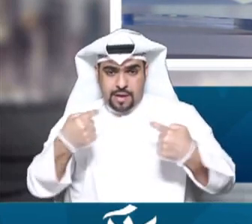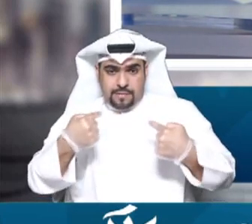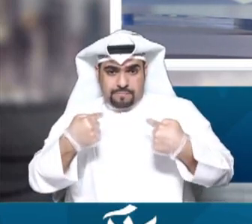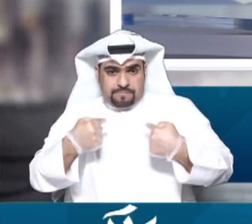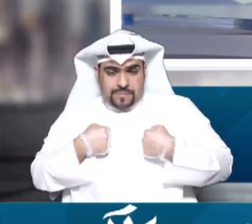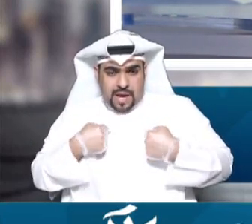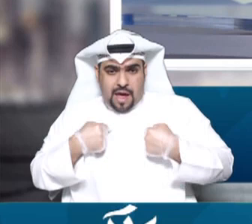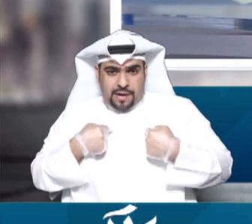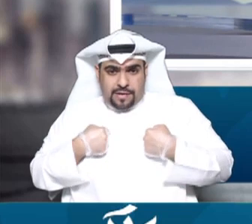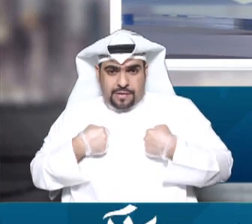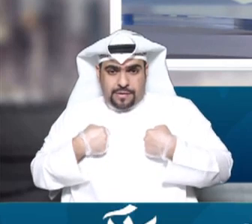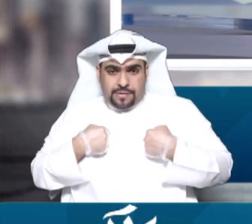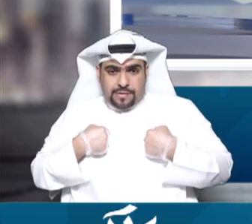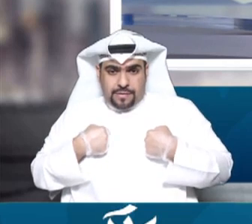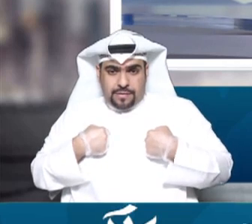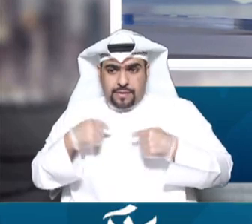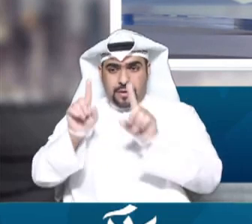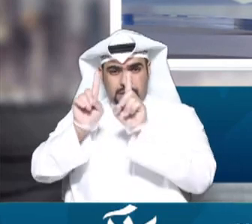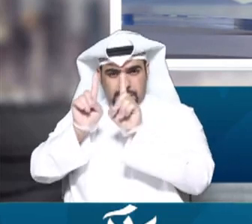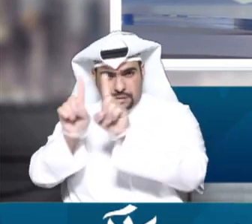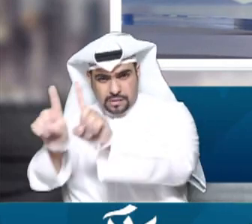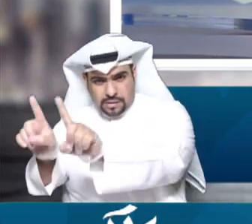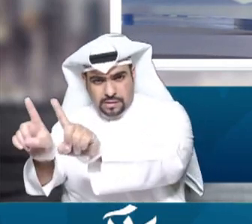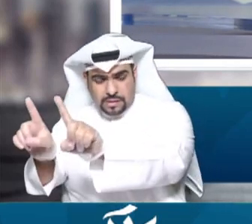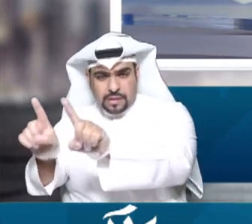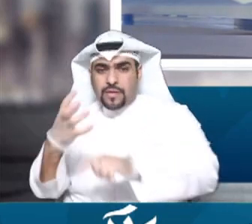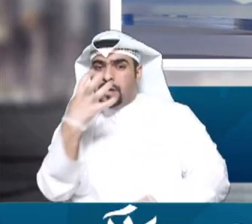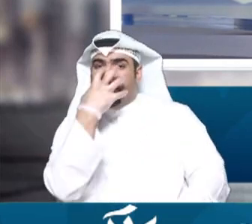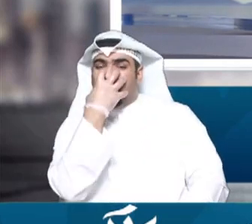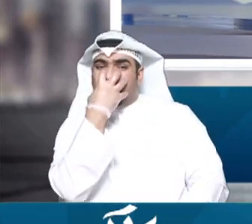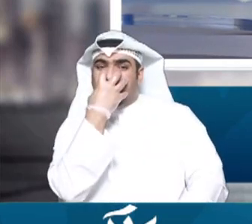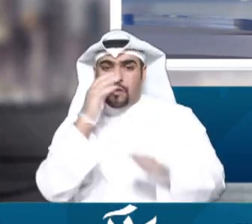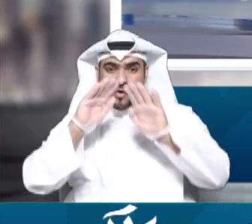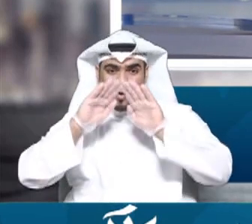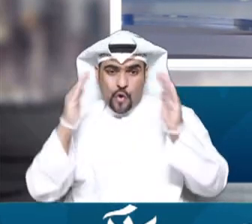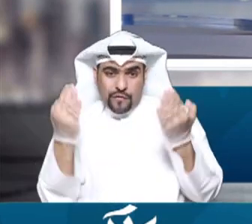قعدت في العناية المركزة